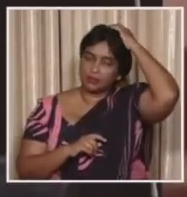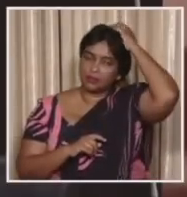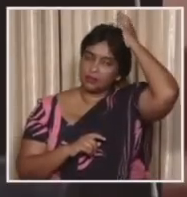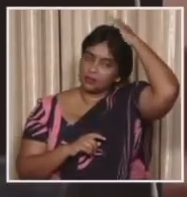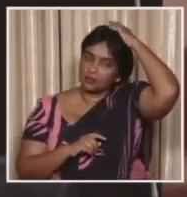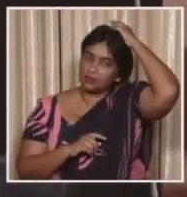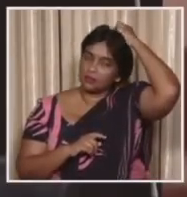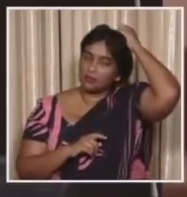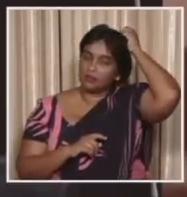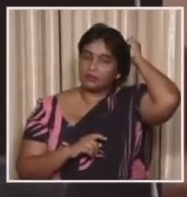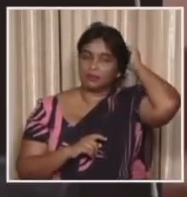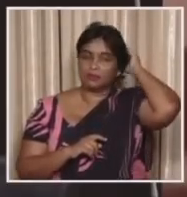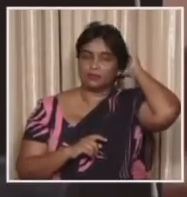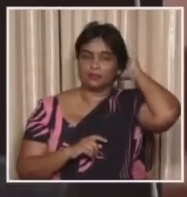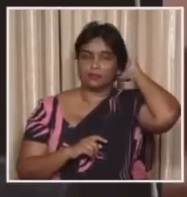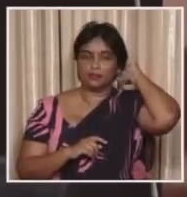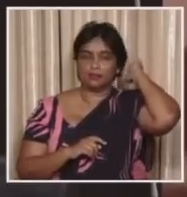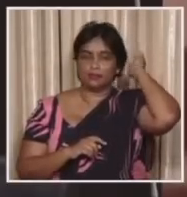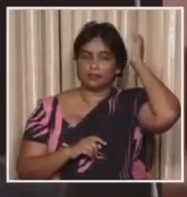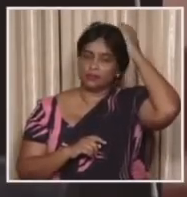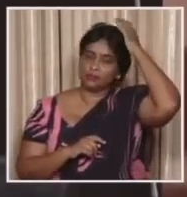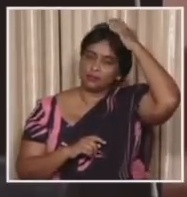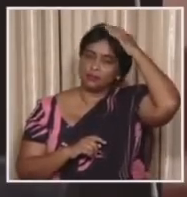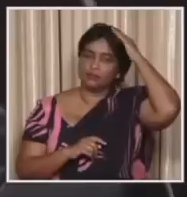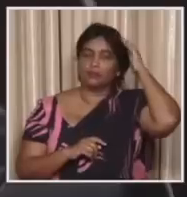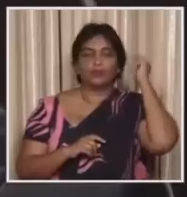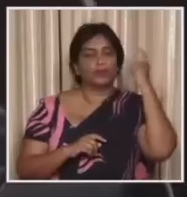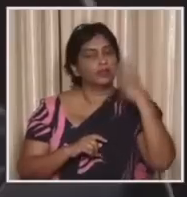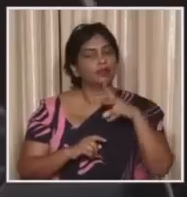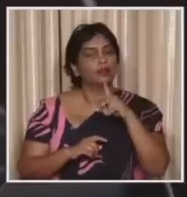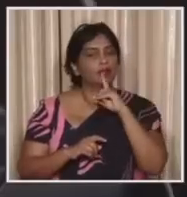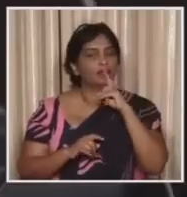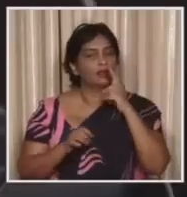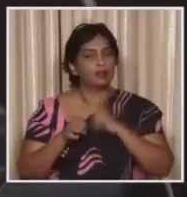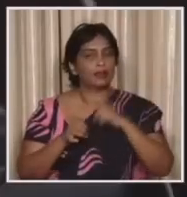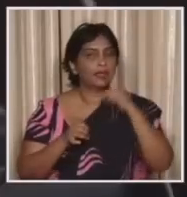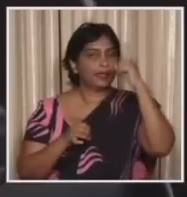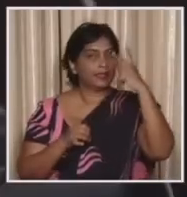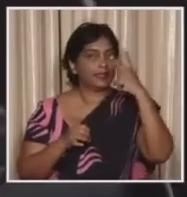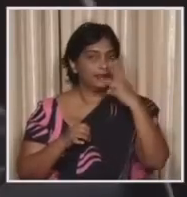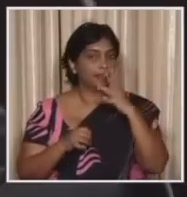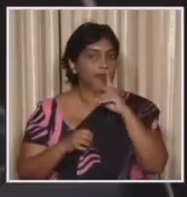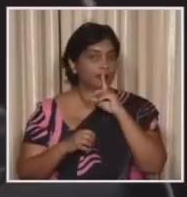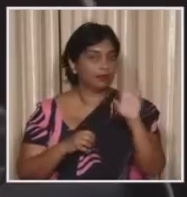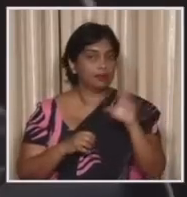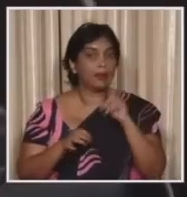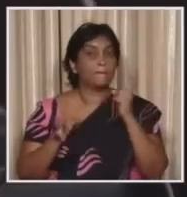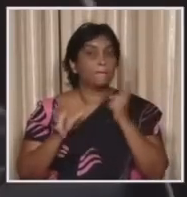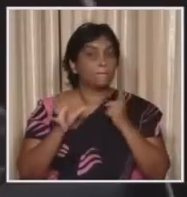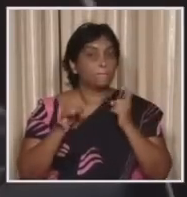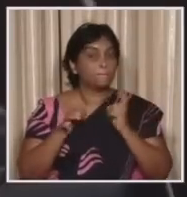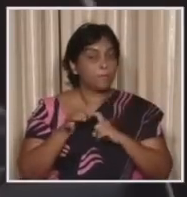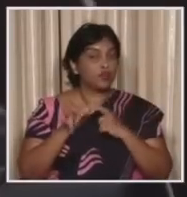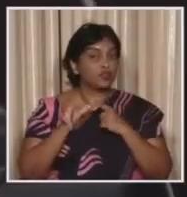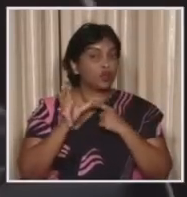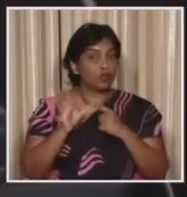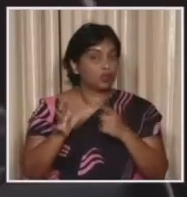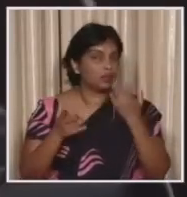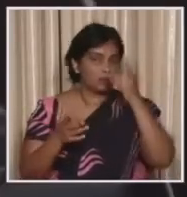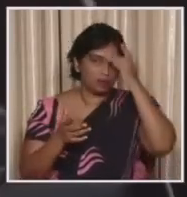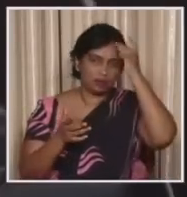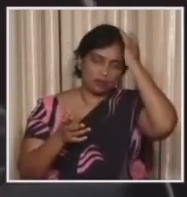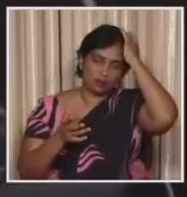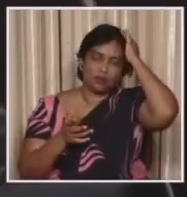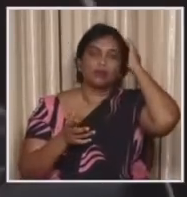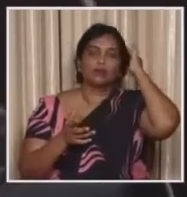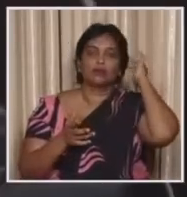ඔබතුමා දෙවෙනි ප්‍රශ්නේ Karo niyo jo katana gitu ni ke dege kira den nangkaran ni pam kote prasne to utere di lana hampuna kala nai toro mai kete